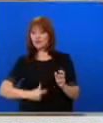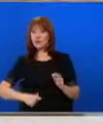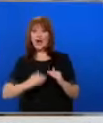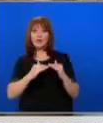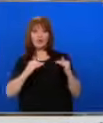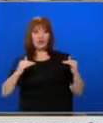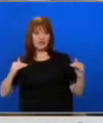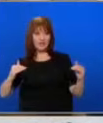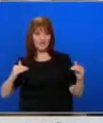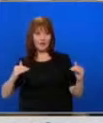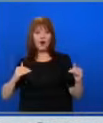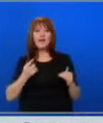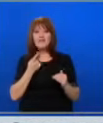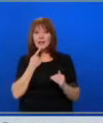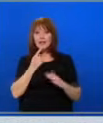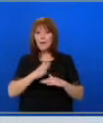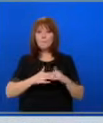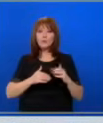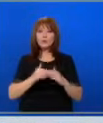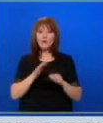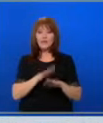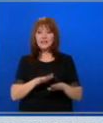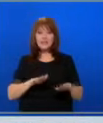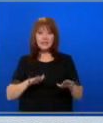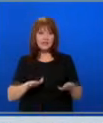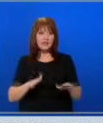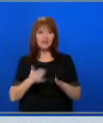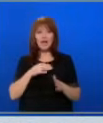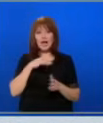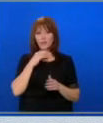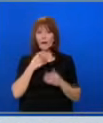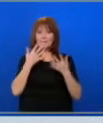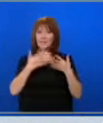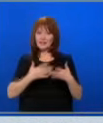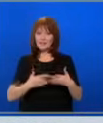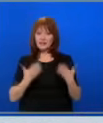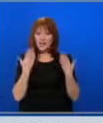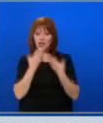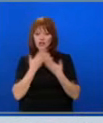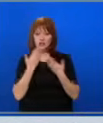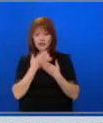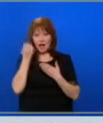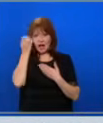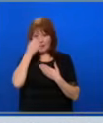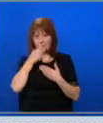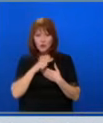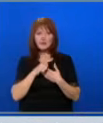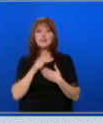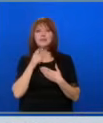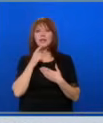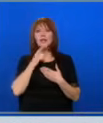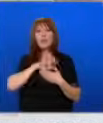в една страна е достатъчно ефективна и конкурентна по математика, четивна грамотност и природни науки. Задачите винаги са